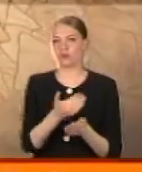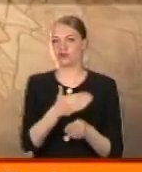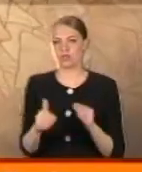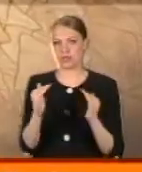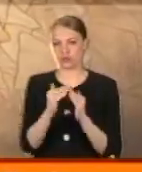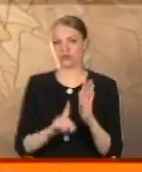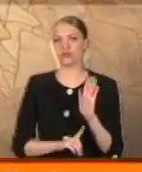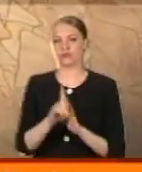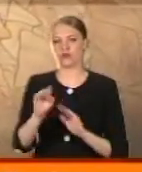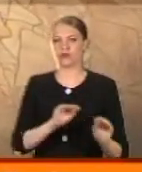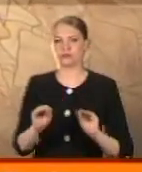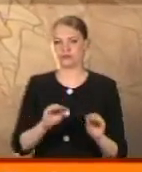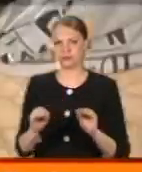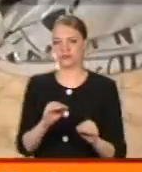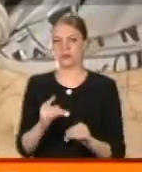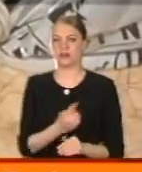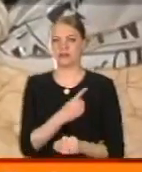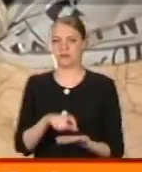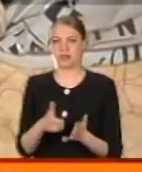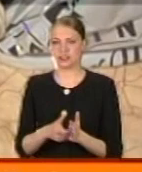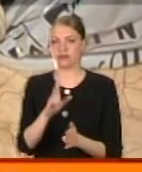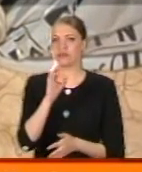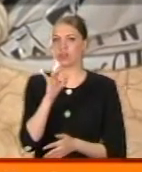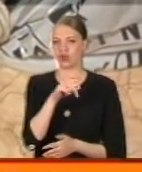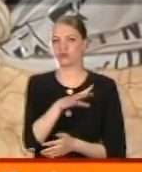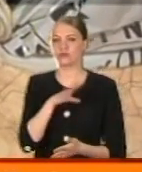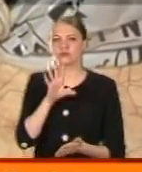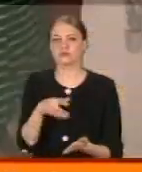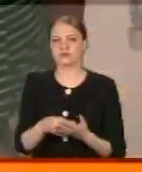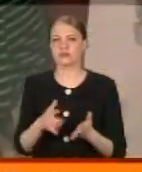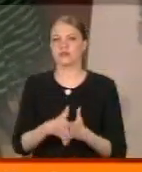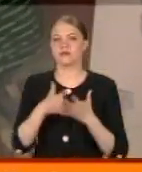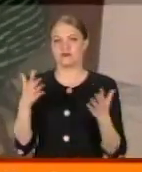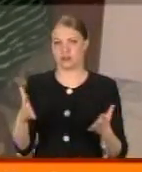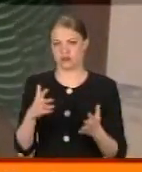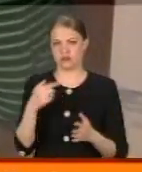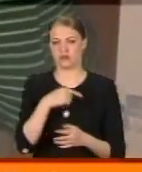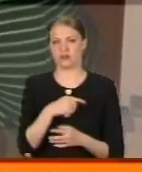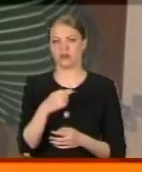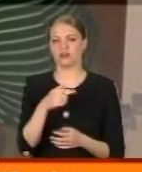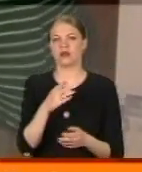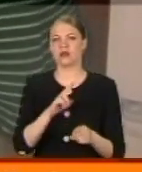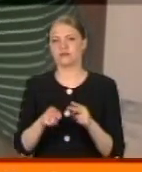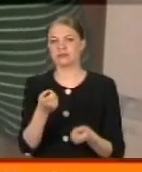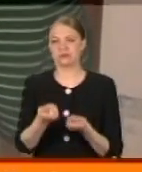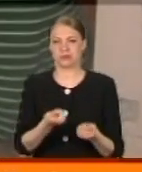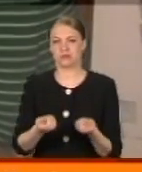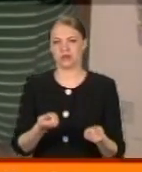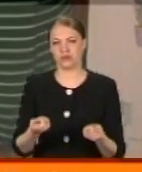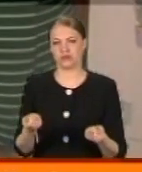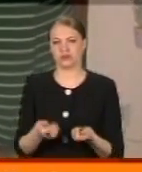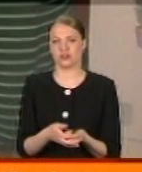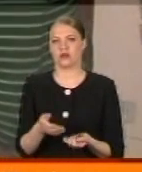частині будинку почав облаштовувати майстерню. У Керчі мав свою, велику. Ну, отвертки, стамески, ну, по мелочі так